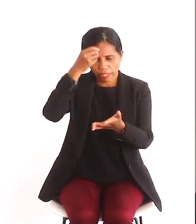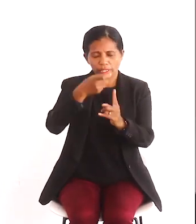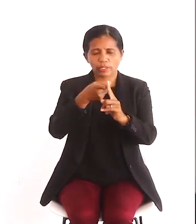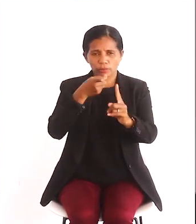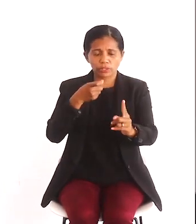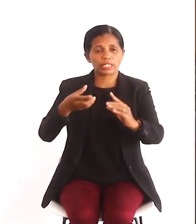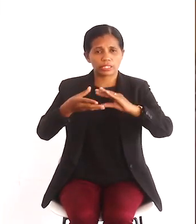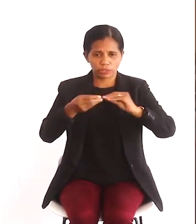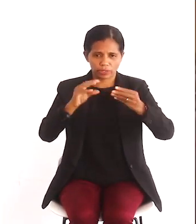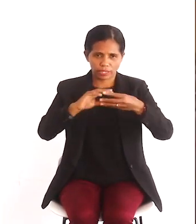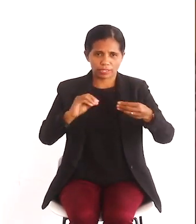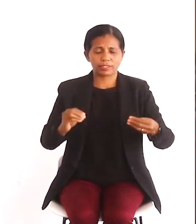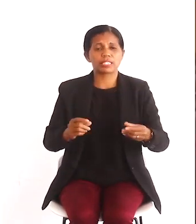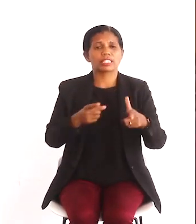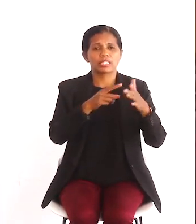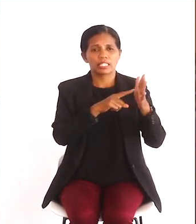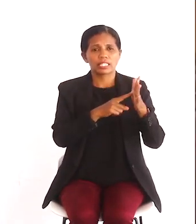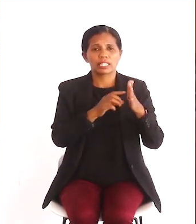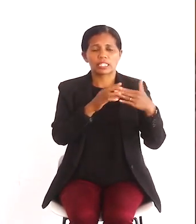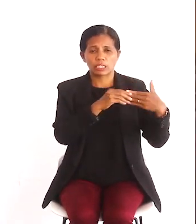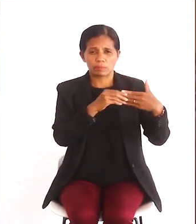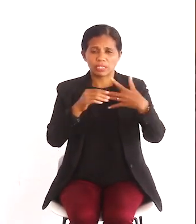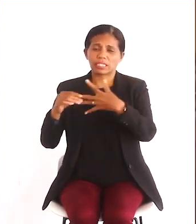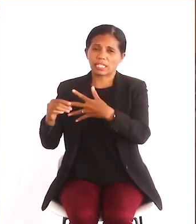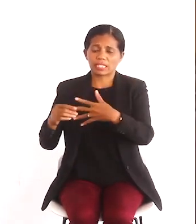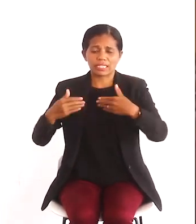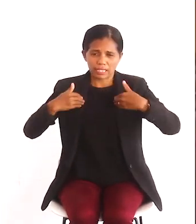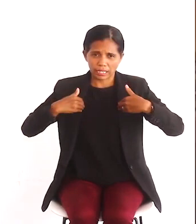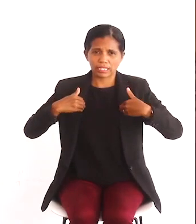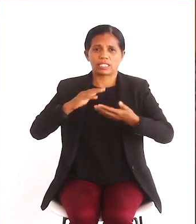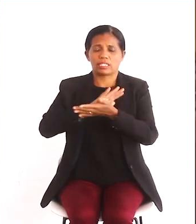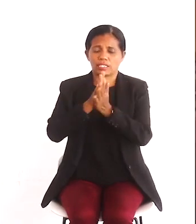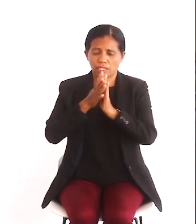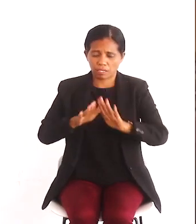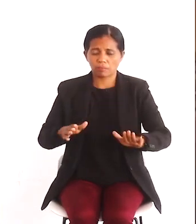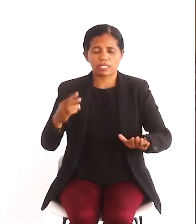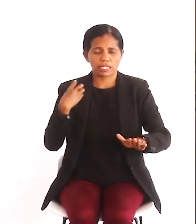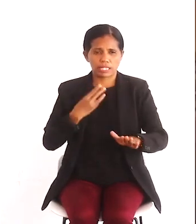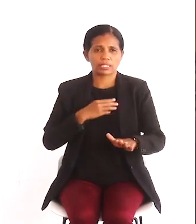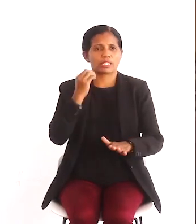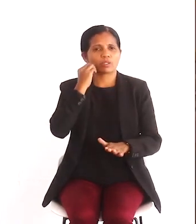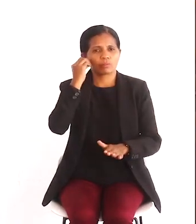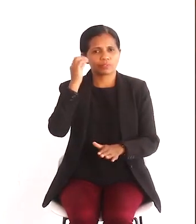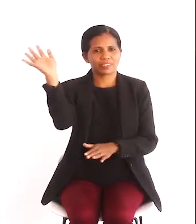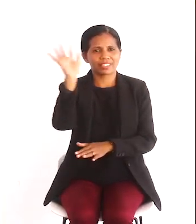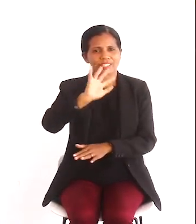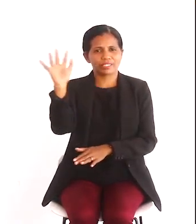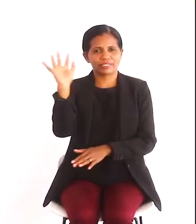historia edane. Liu-liu, kono ba kriya dame, iha ita ni umalara.